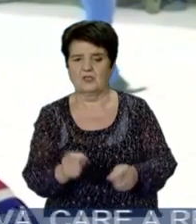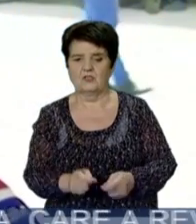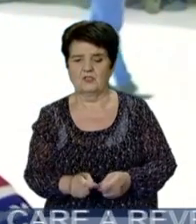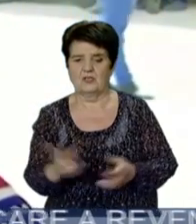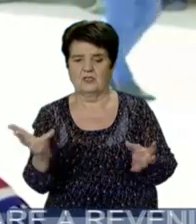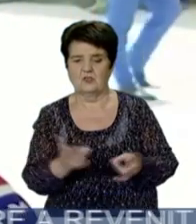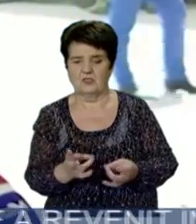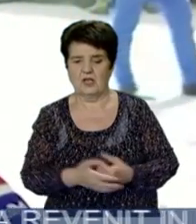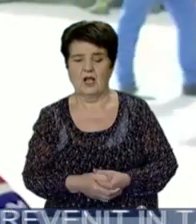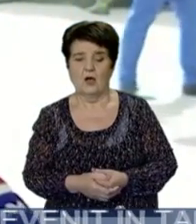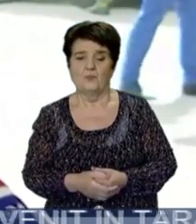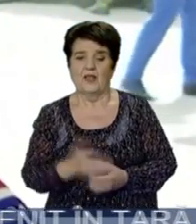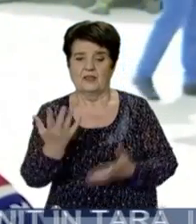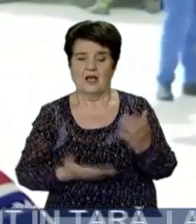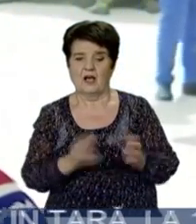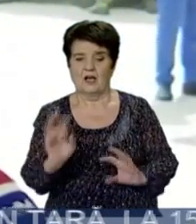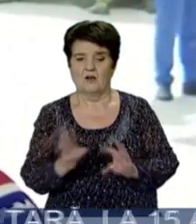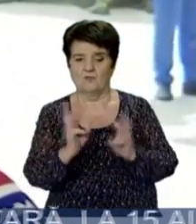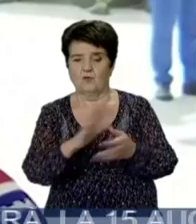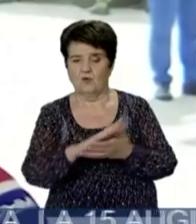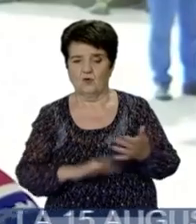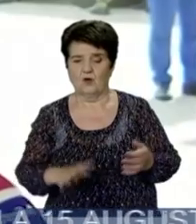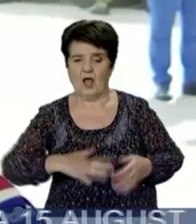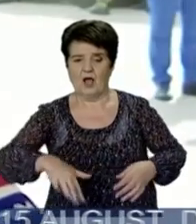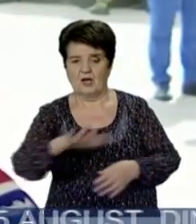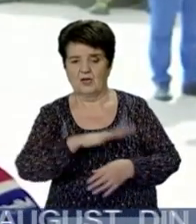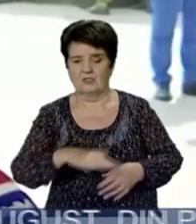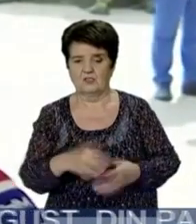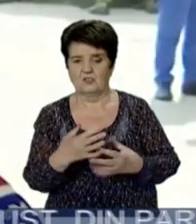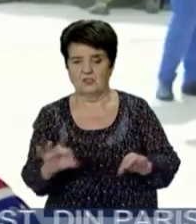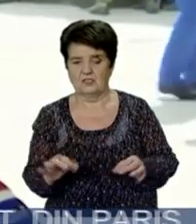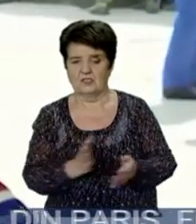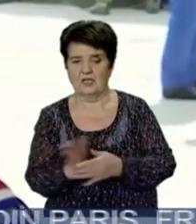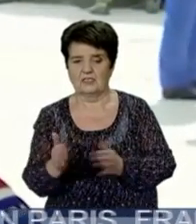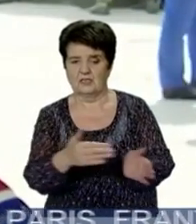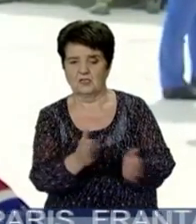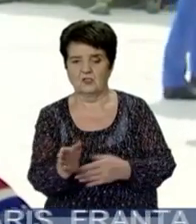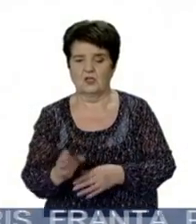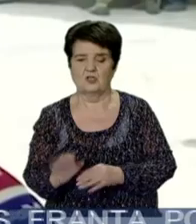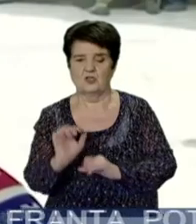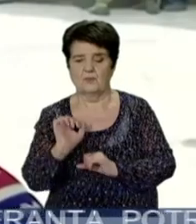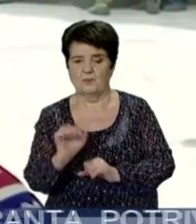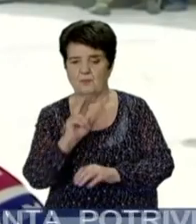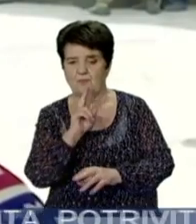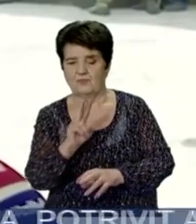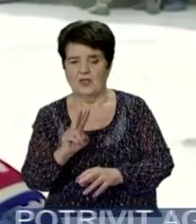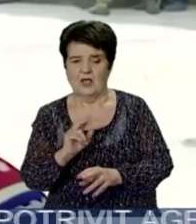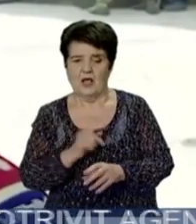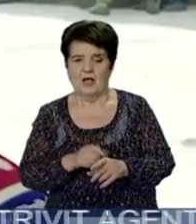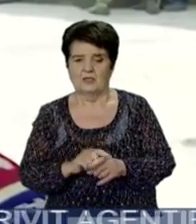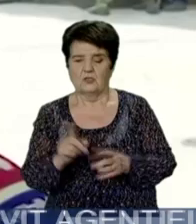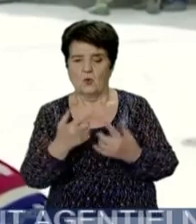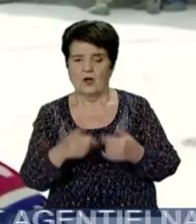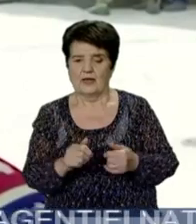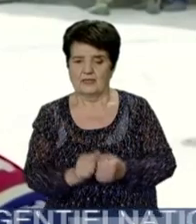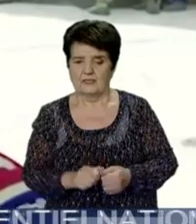asistența necesară. Dacă focul continuă noaptea, accesul în zonă va rămâne restricționat și va fi întărită paza. Toată munca serviciilor este